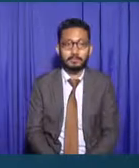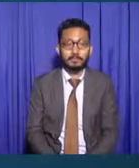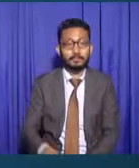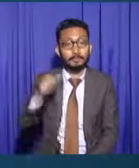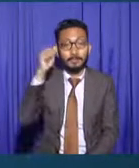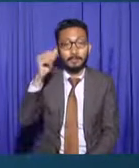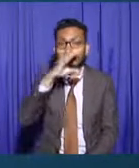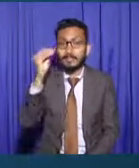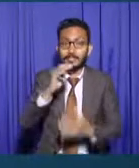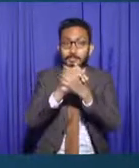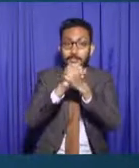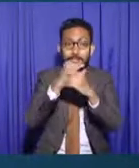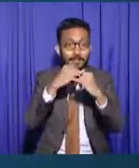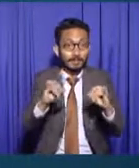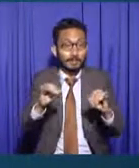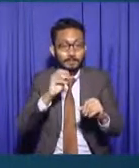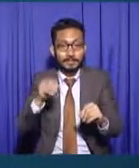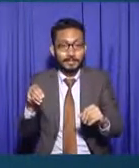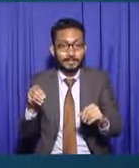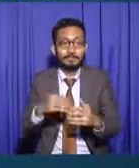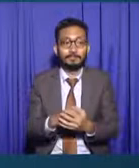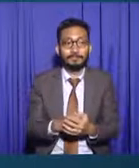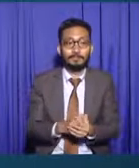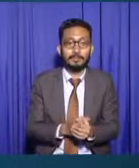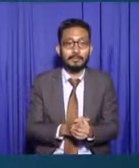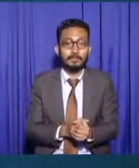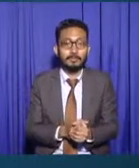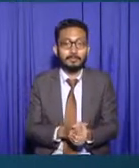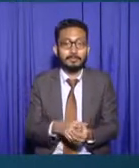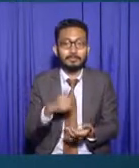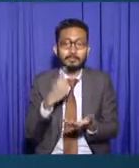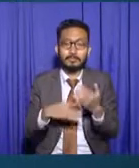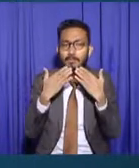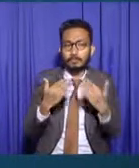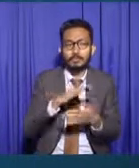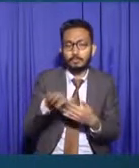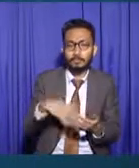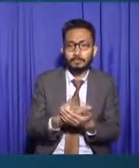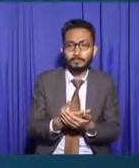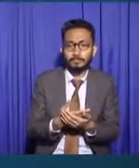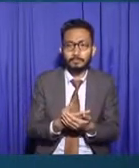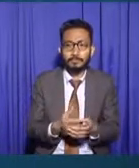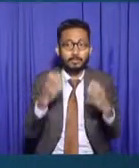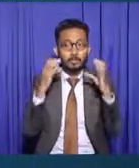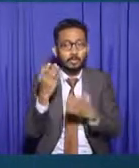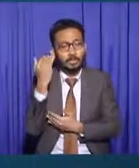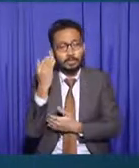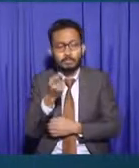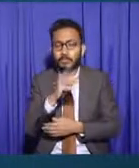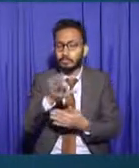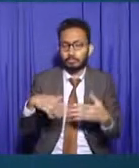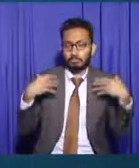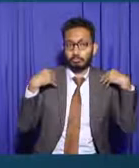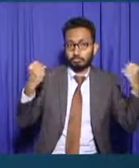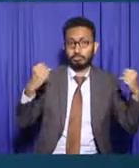assalamualaikum dan selamat sejahtera apa kabar semua saya Kuharap semuanya